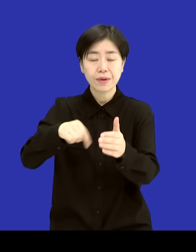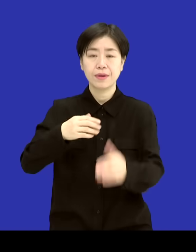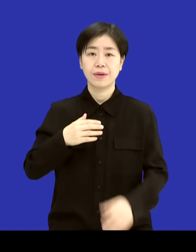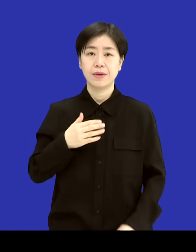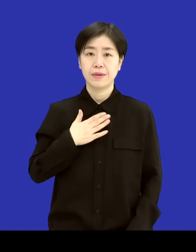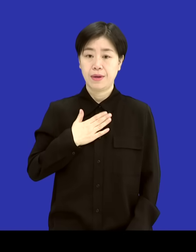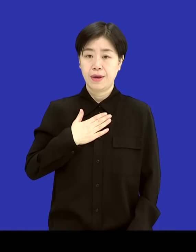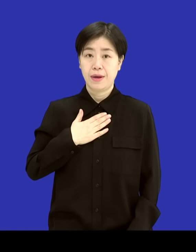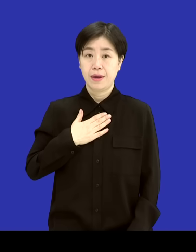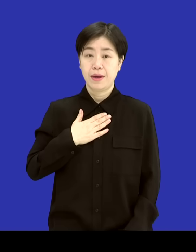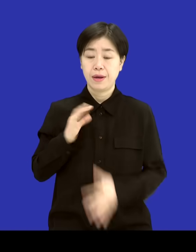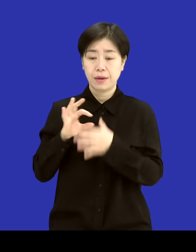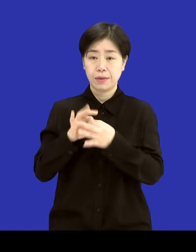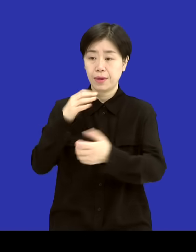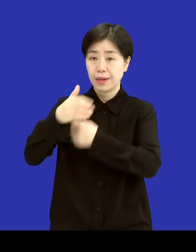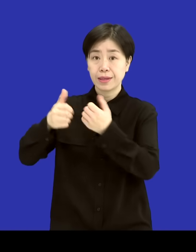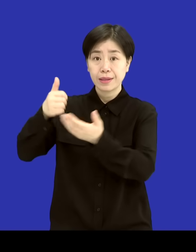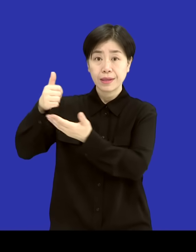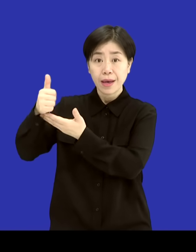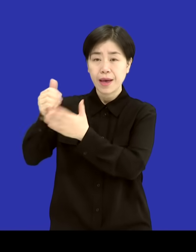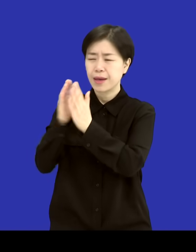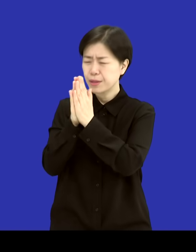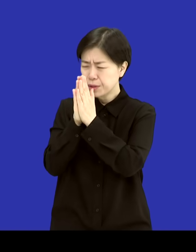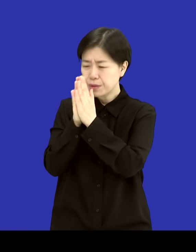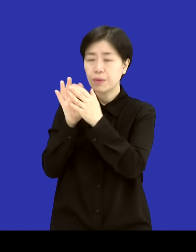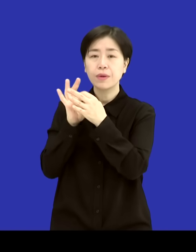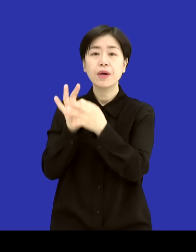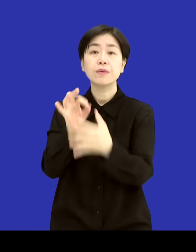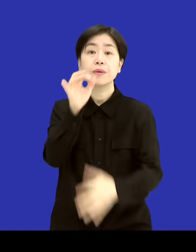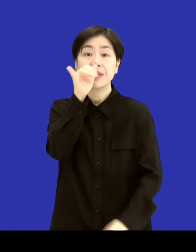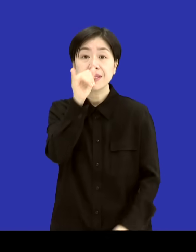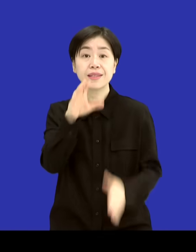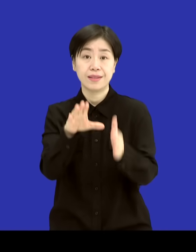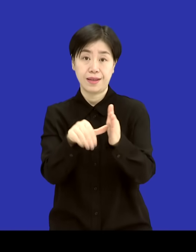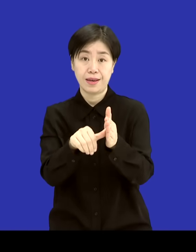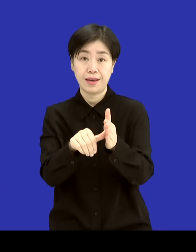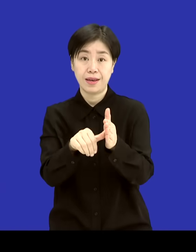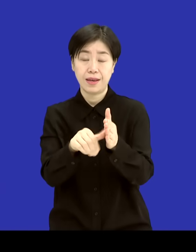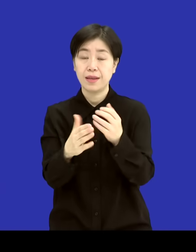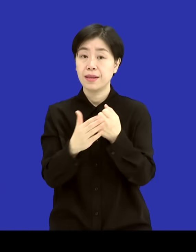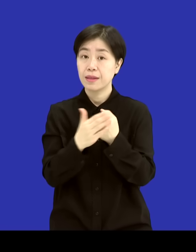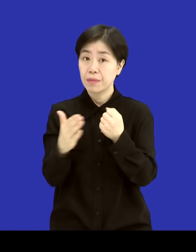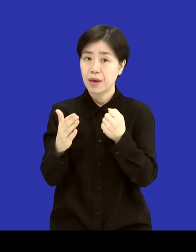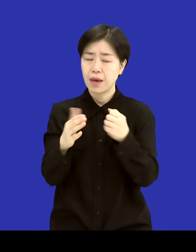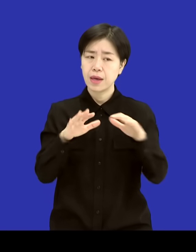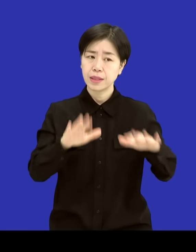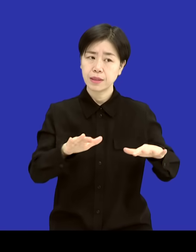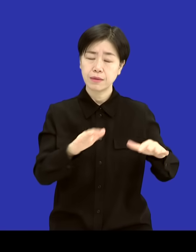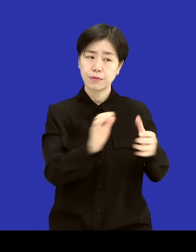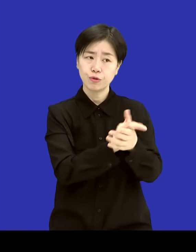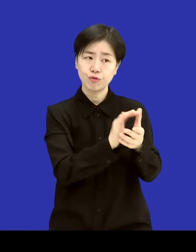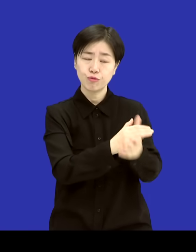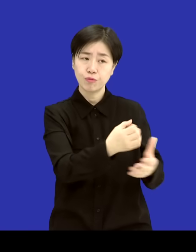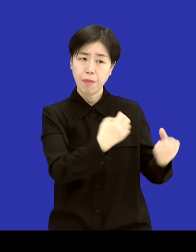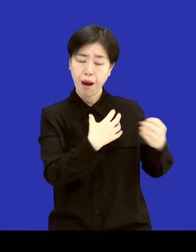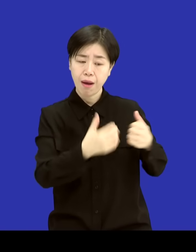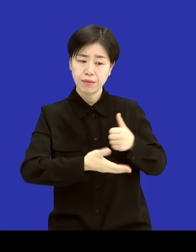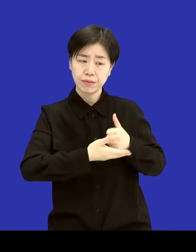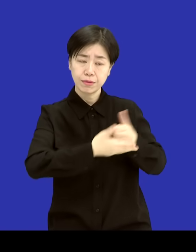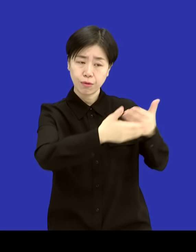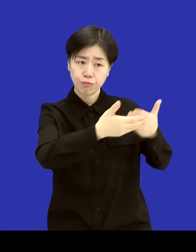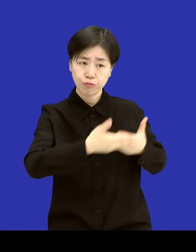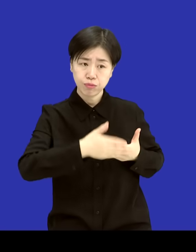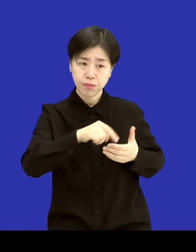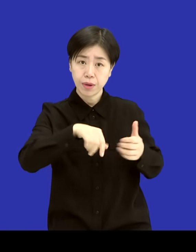하나님을 좀 기도를 맨날 하고 있었잖아요. 그래서 네네. 이게 뭔가 하나님의 뜻이었던 것